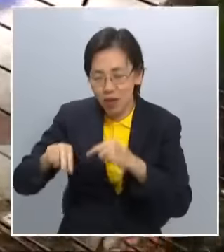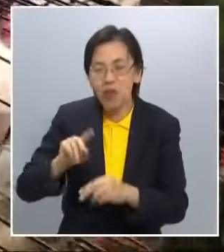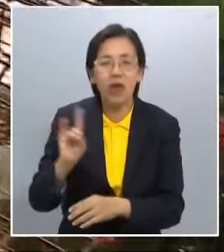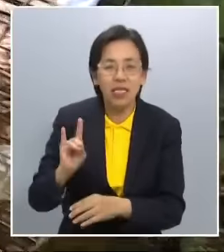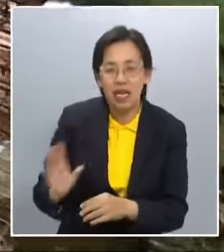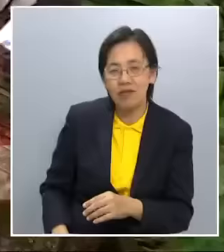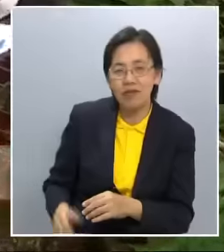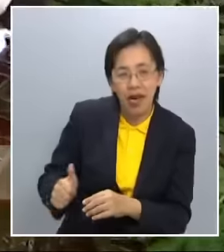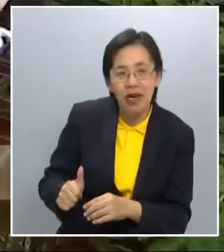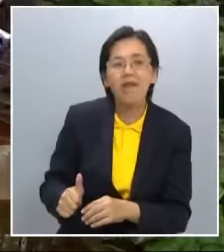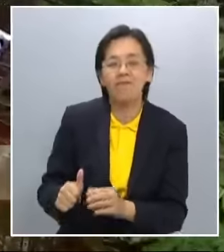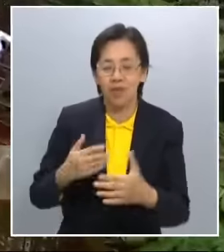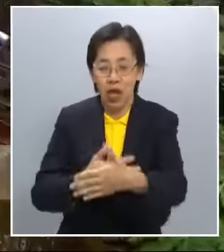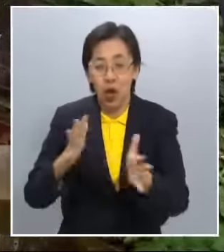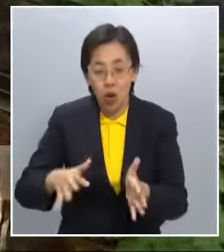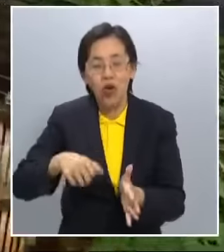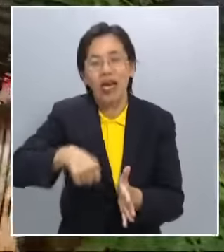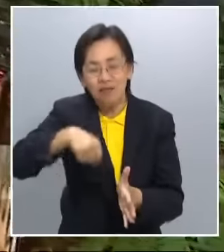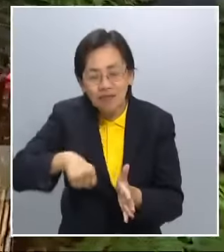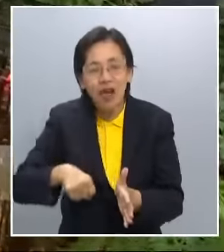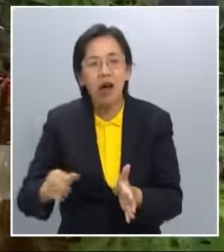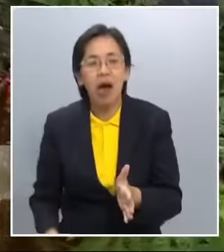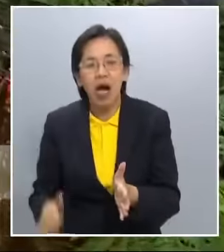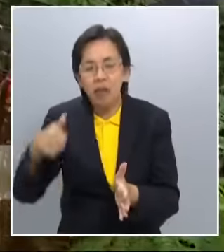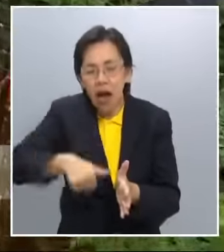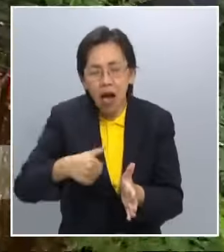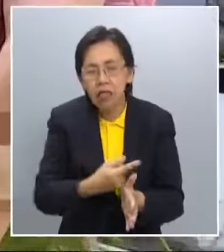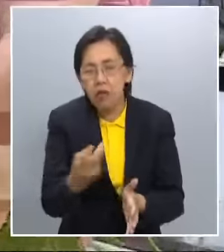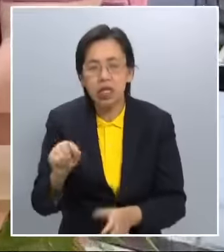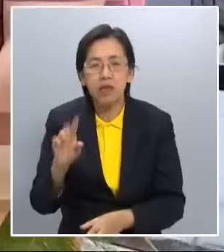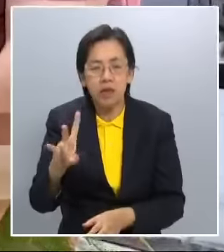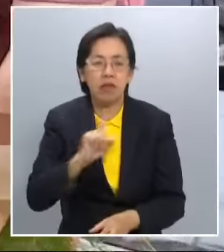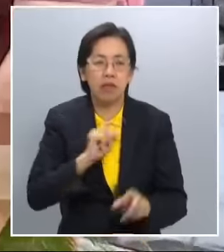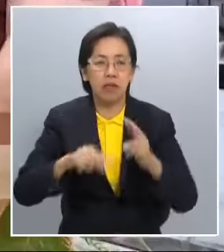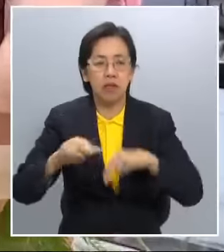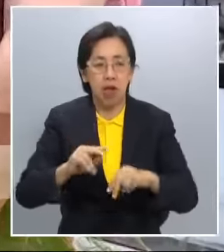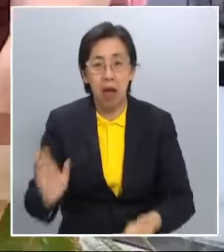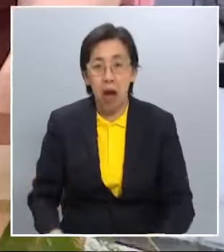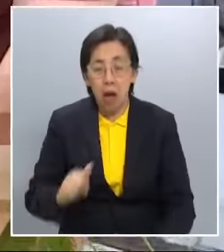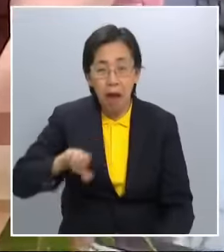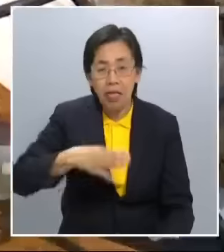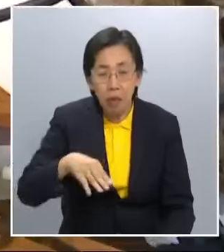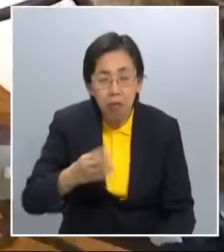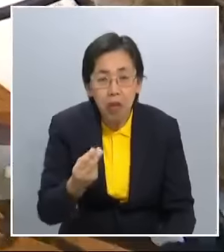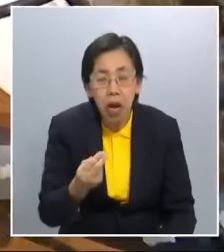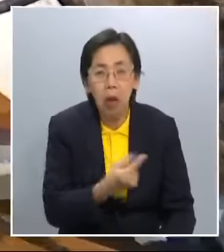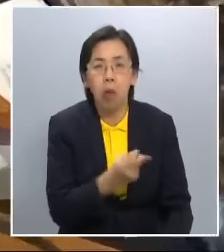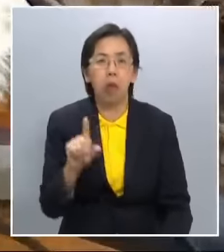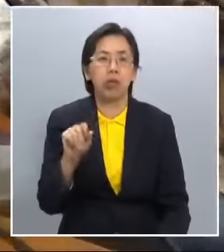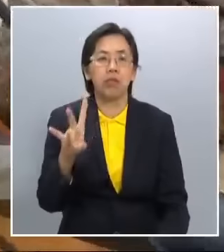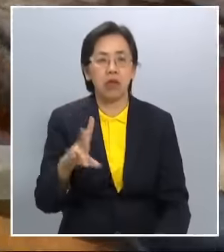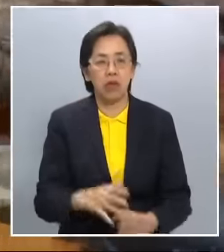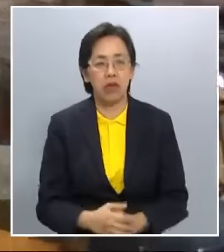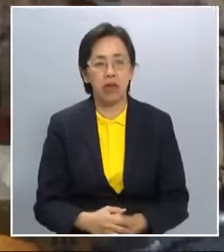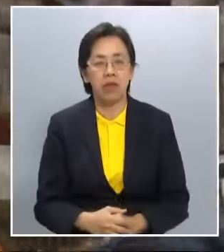ข้ามารับเอาสุนัขที่อยู่ในบ้าน27ตัวไปดูแล27ตัวฮะทราบในเวลาต่อมาจ